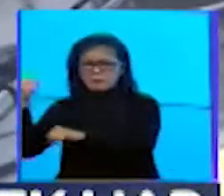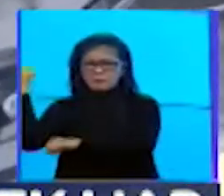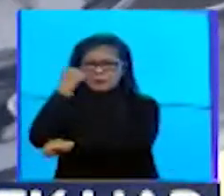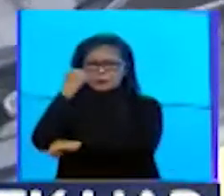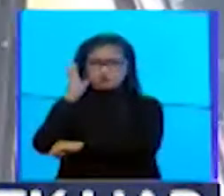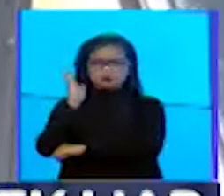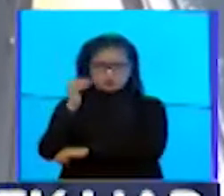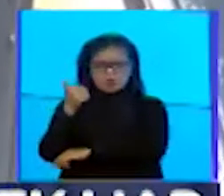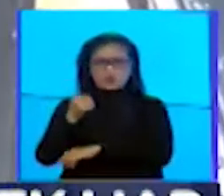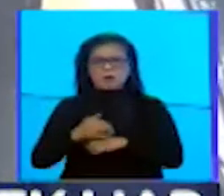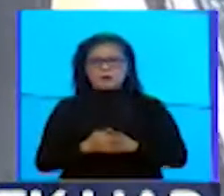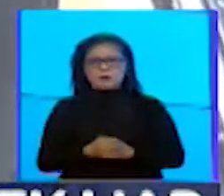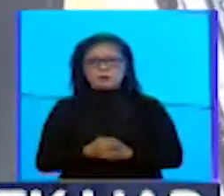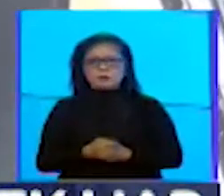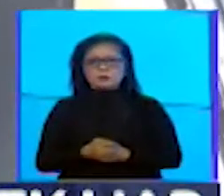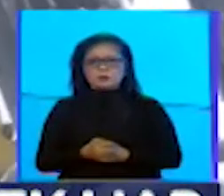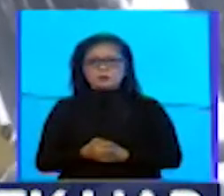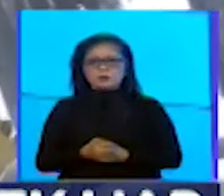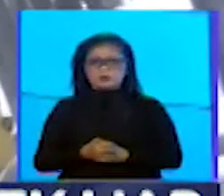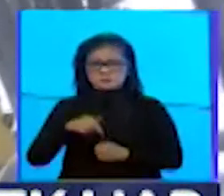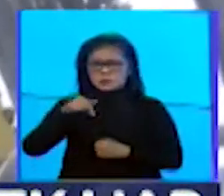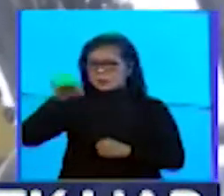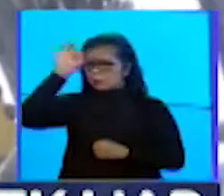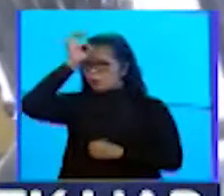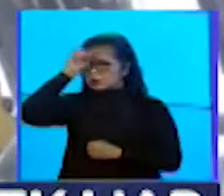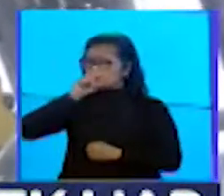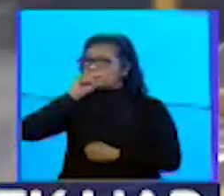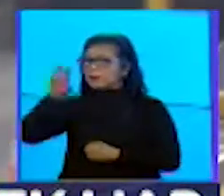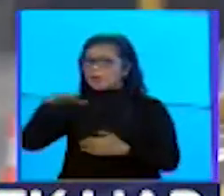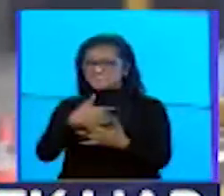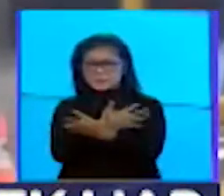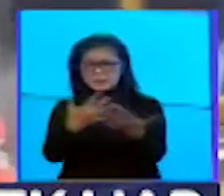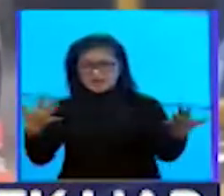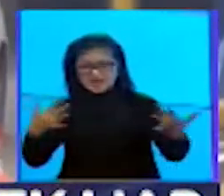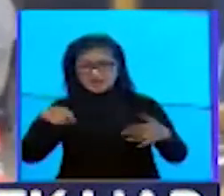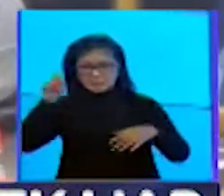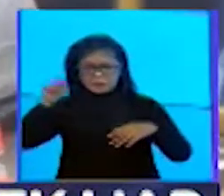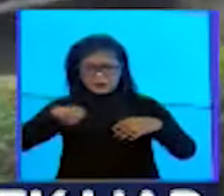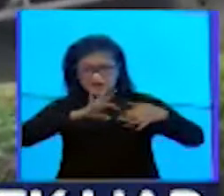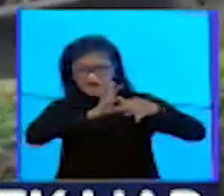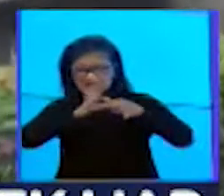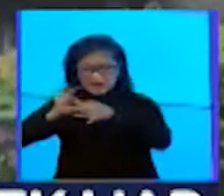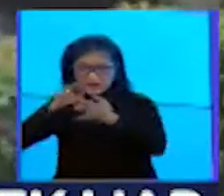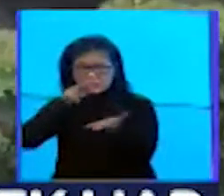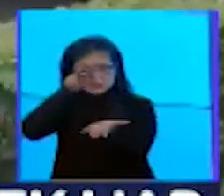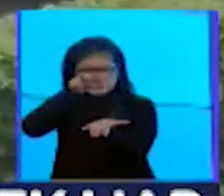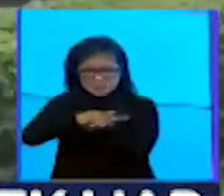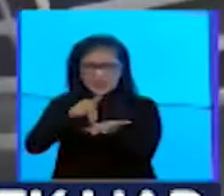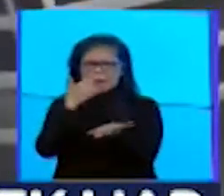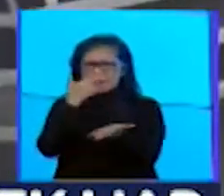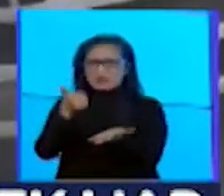Menurut Kabid Humas Polda Metro Jaya Kombespol Yusri Yunus, masyarakat diminta menggunakan derek resmi jika kendaraannya mengalami mogok di jalur tol.